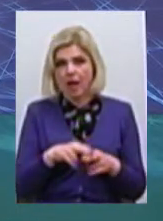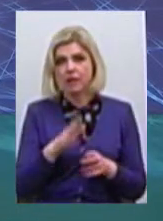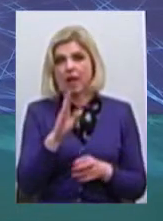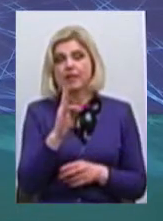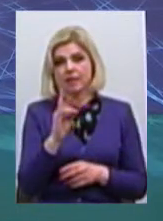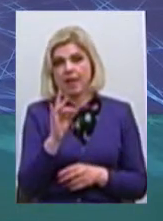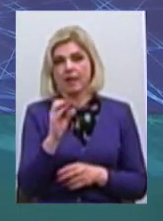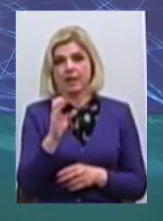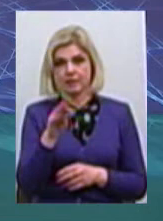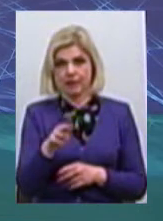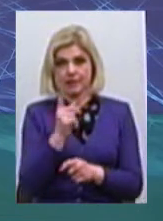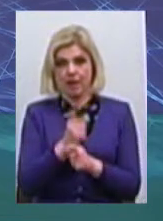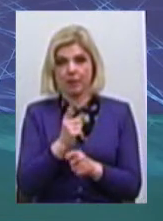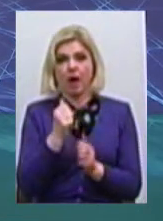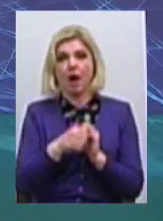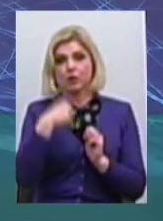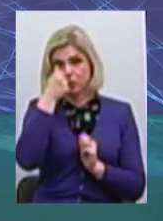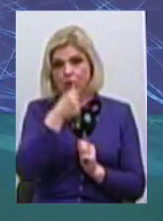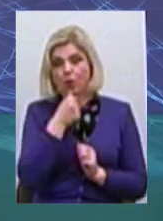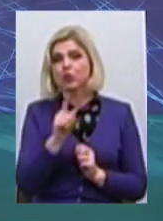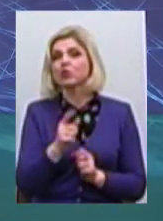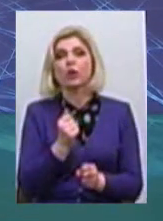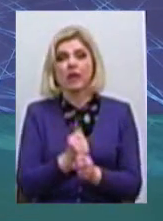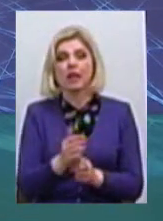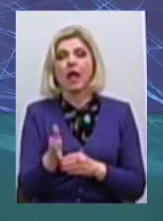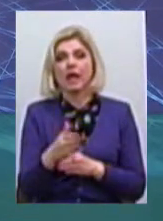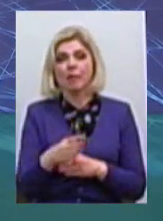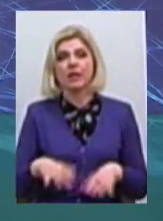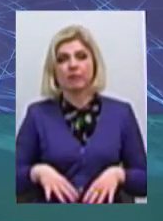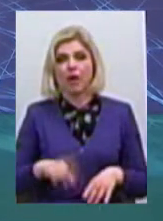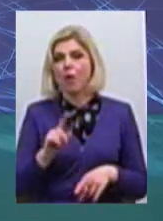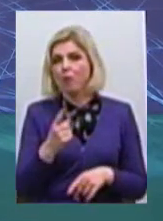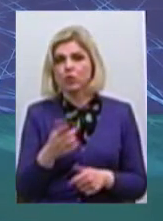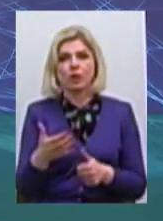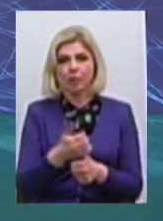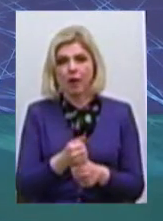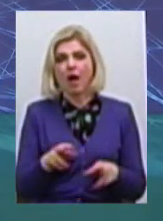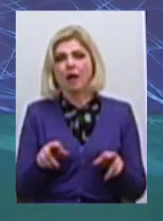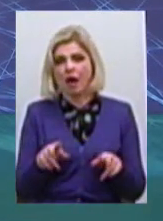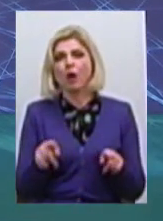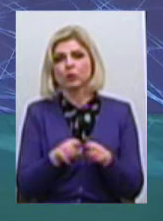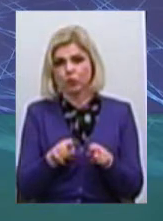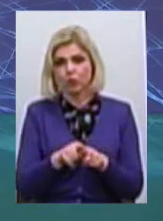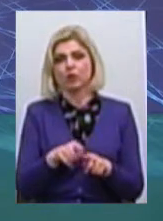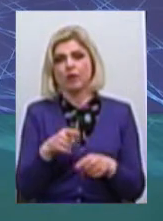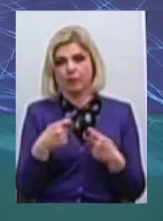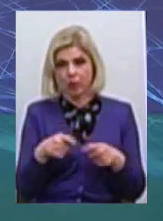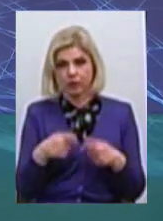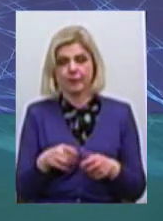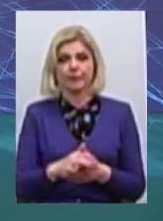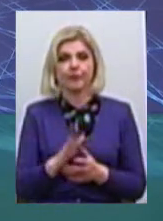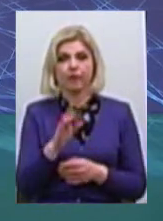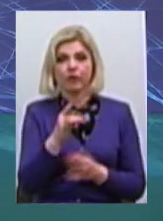длится каждый год. Что делает рыбинспектор? Почему не накрывается? Раз и кругом продают. Вы сейчас